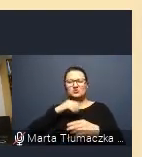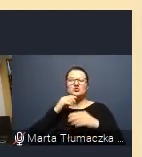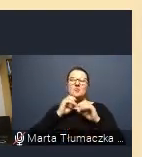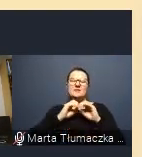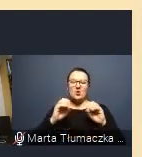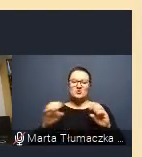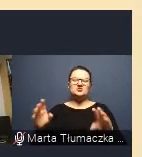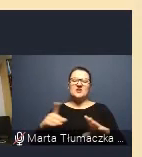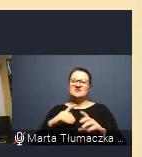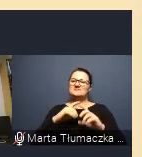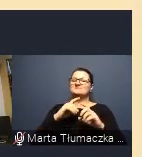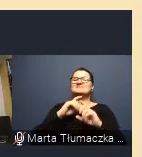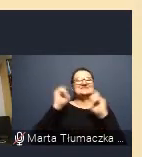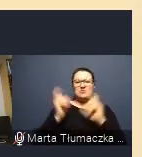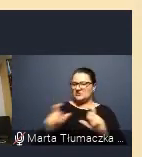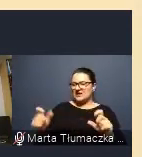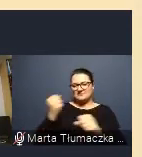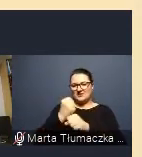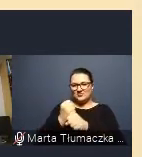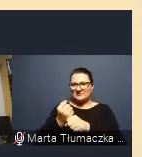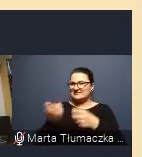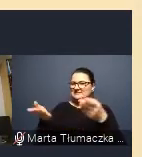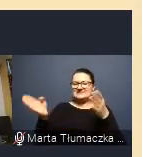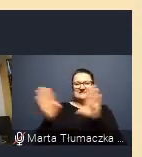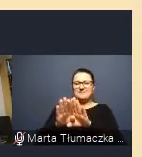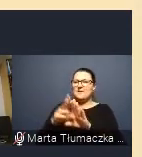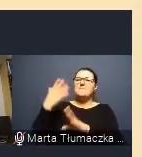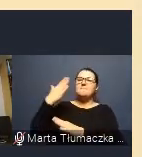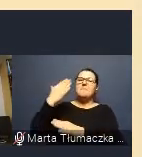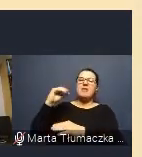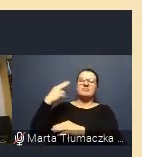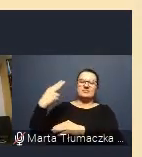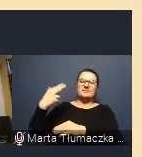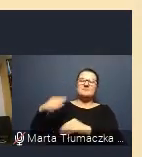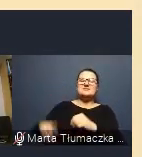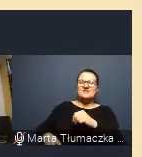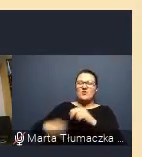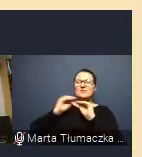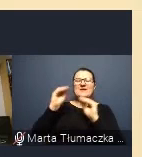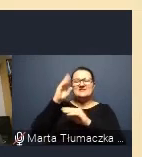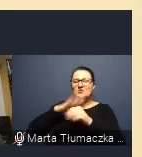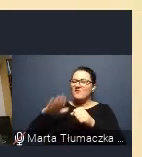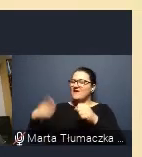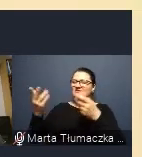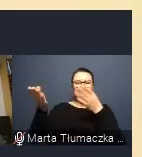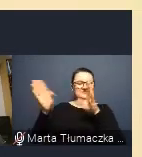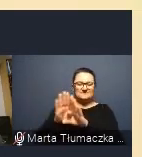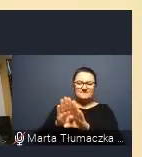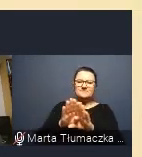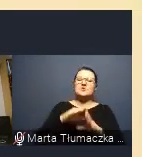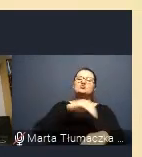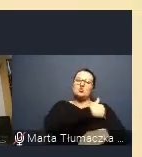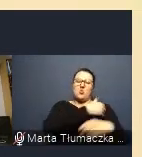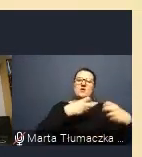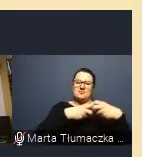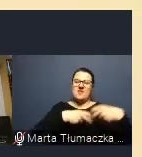czas, nie są zamykane, nie są odgórnie przez MEN zamknięte, szkoły pracują zdalnie, przedszkola nie pracują zdalnie, natomiast